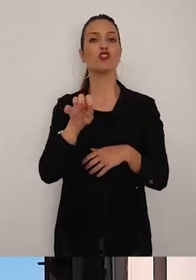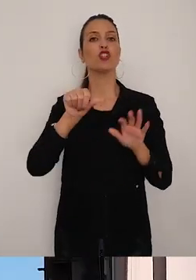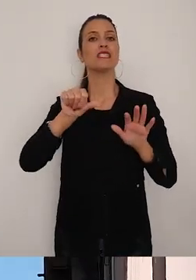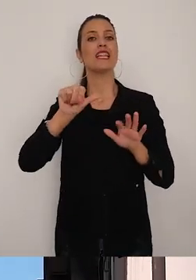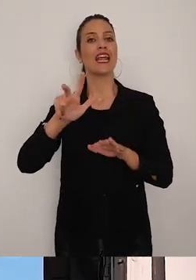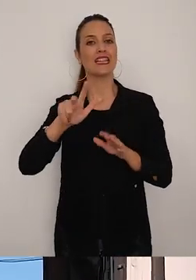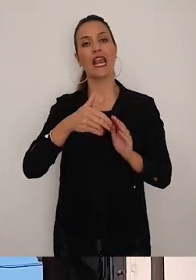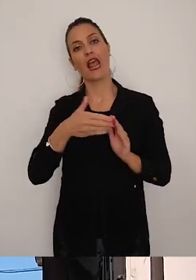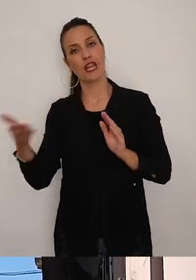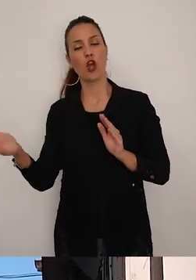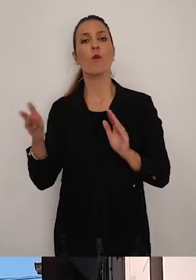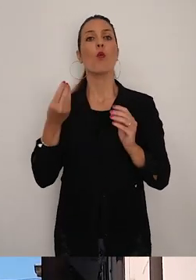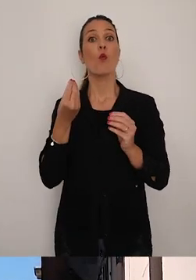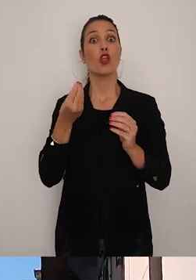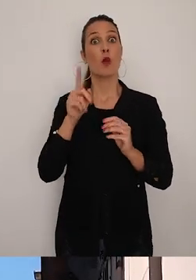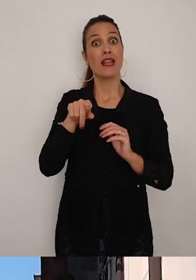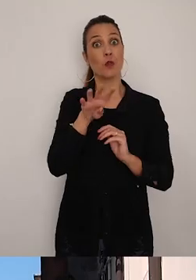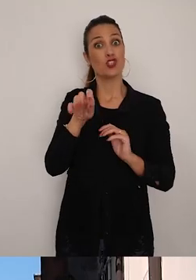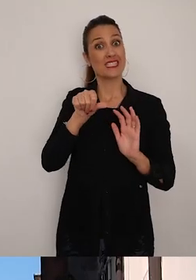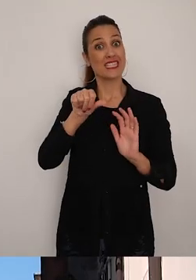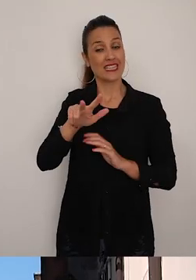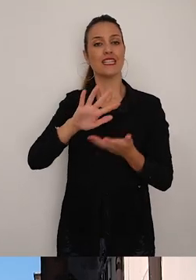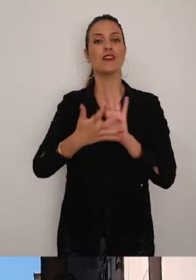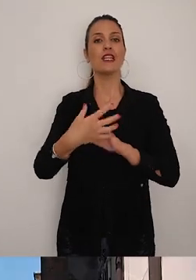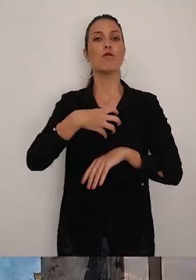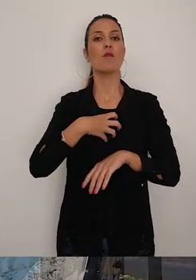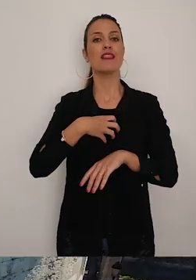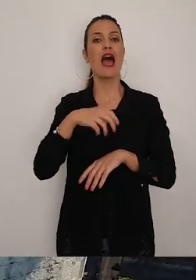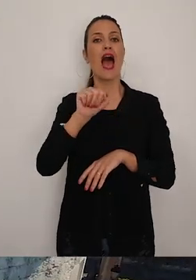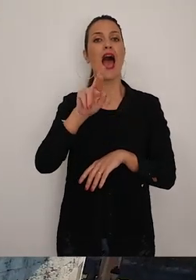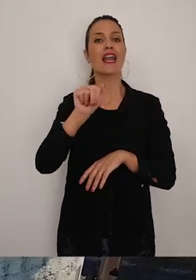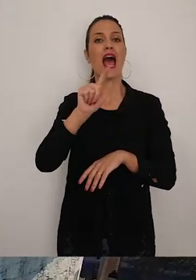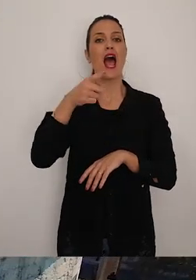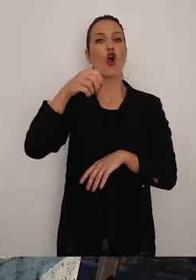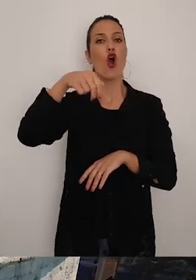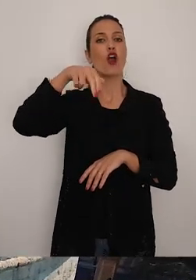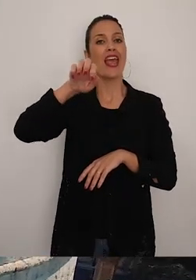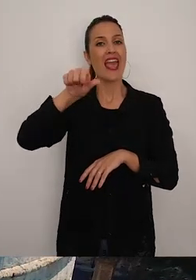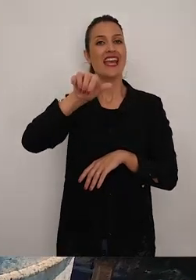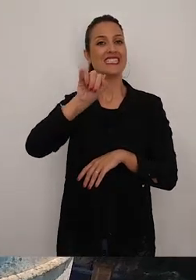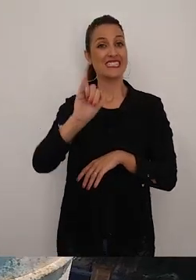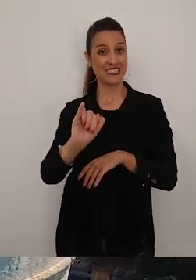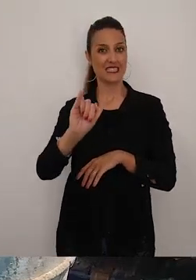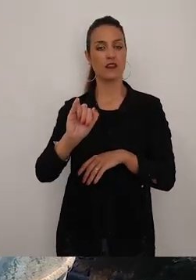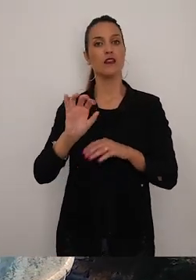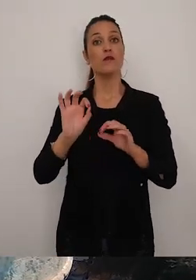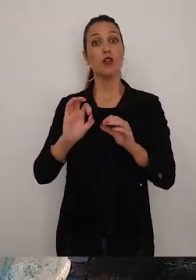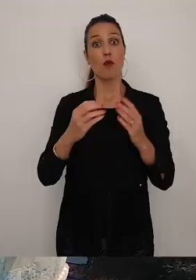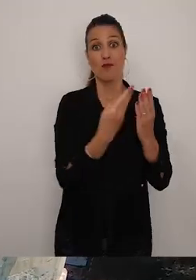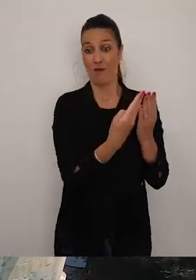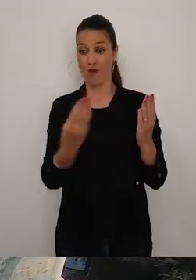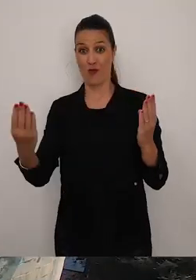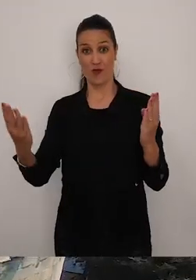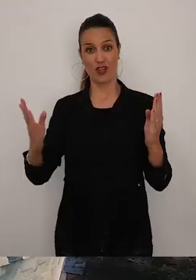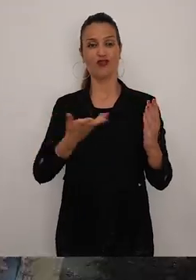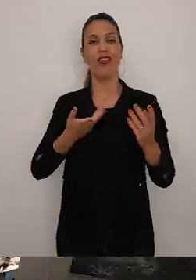divenne proprietà degli aragonesi. Essi costruirono un fortino a difesa dei territori circostanti e della vicina Otranto,